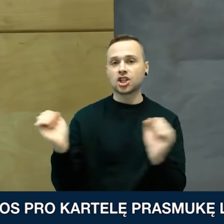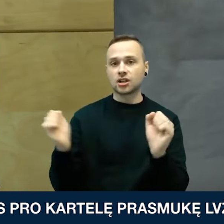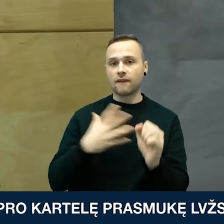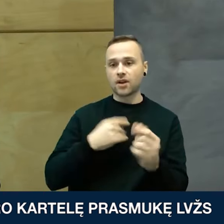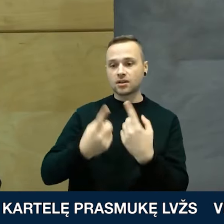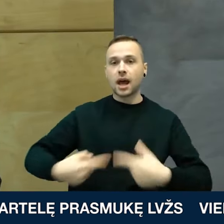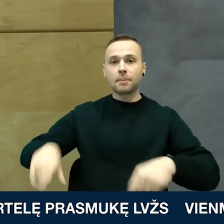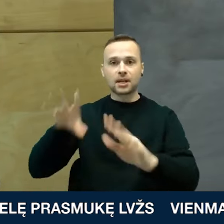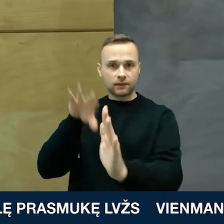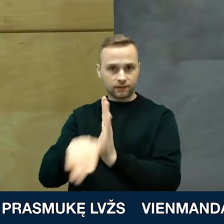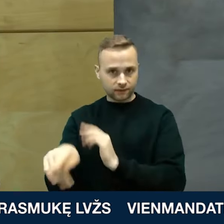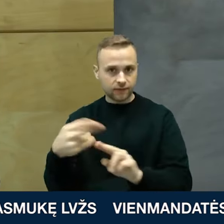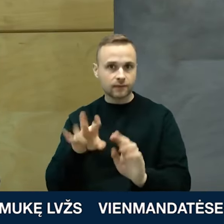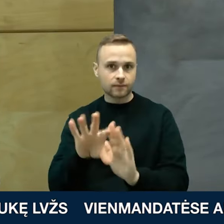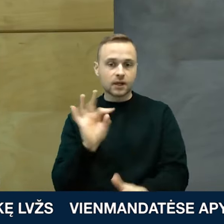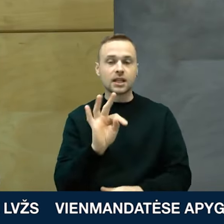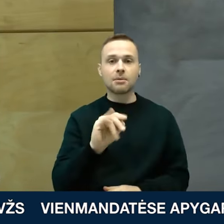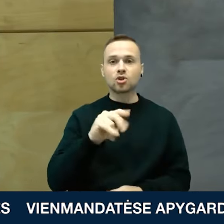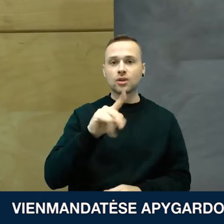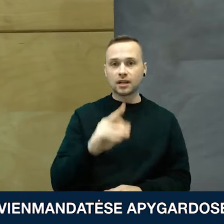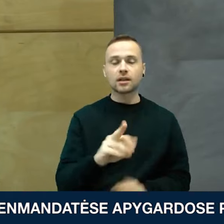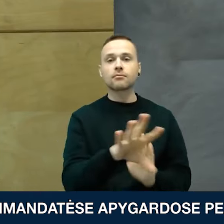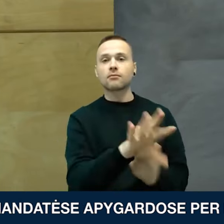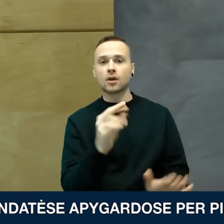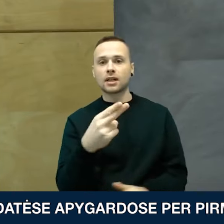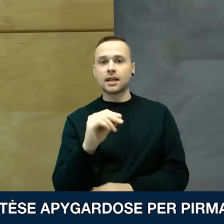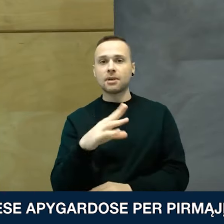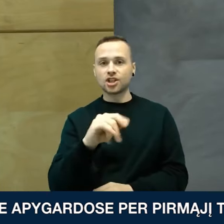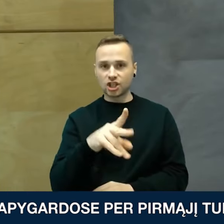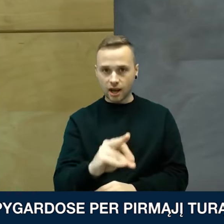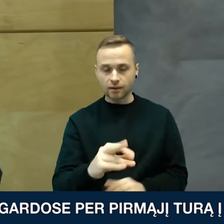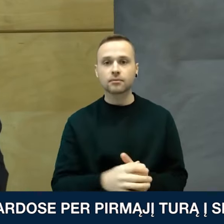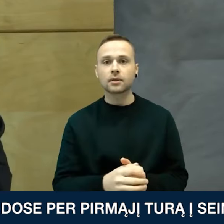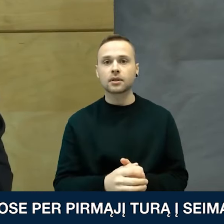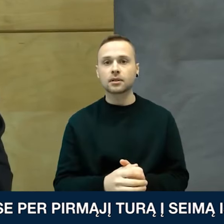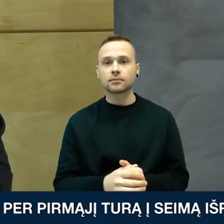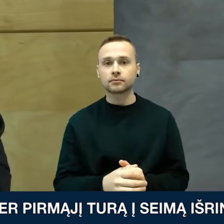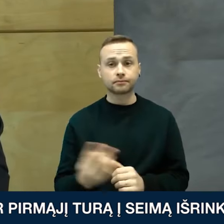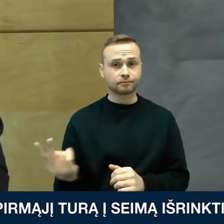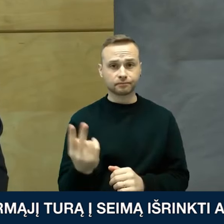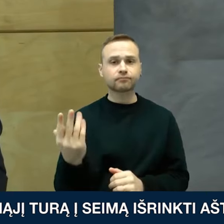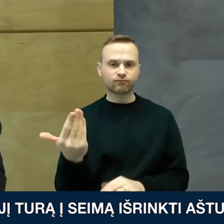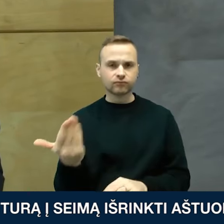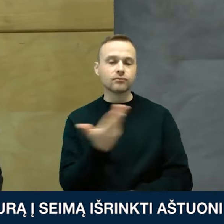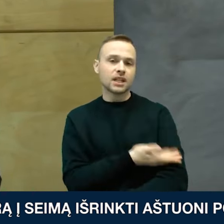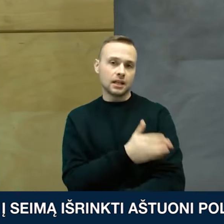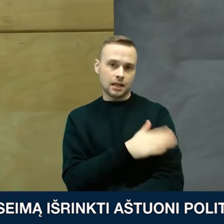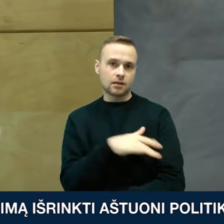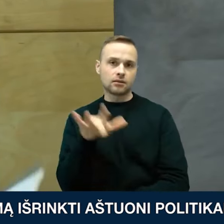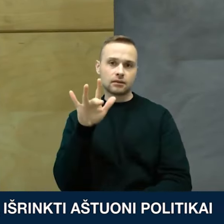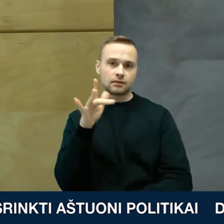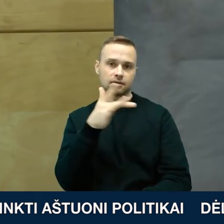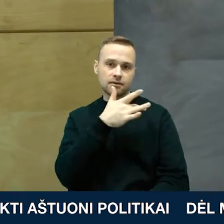apygardoje, Rita Tamašiūnienė išrinkta Nemenčinės apygardoje, abu šie kandidatai yra Lietuvos Lenkų rinkimų akcijos krikščioniškų